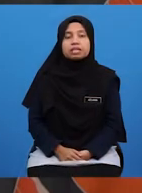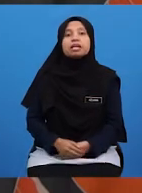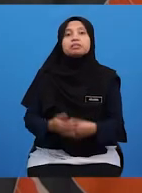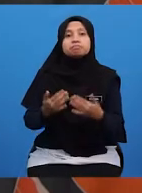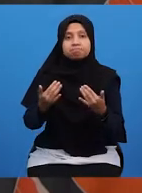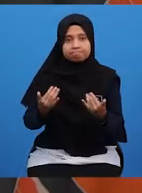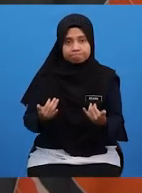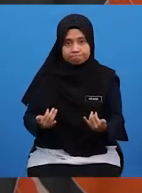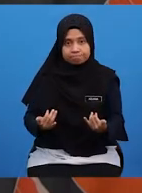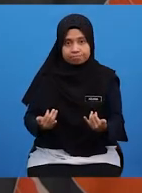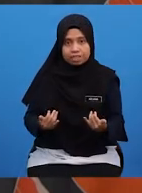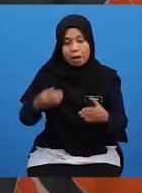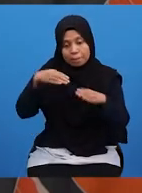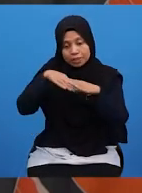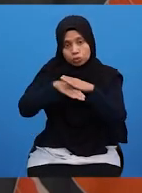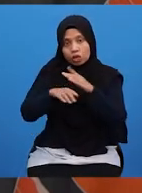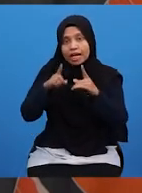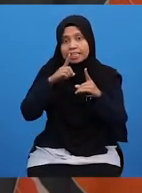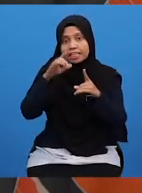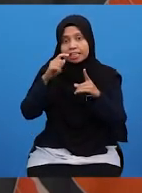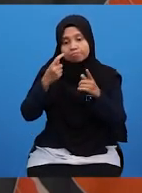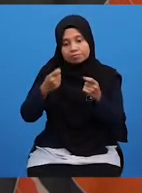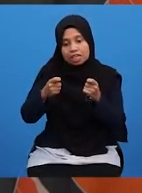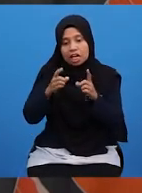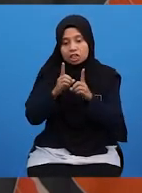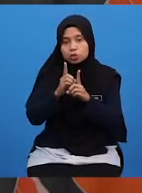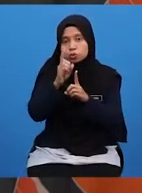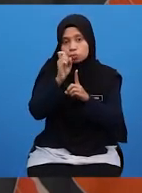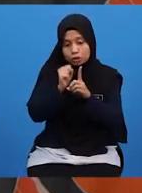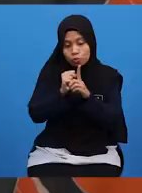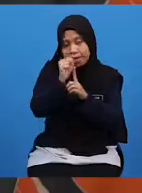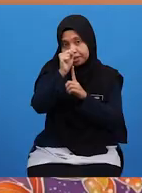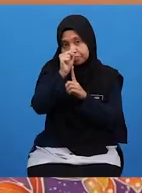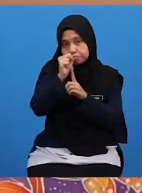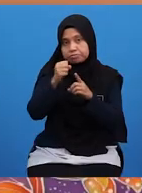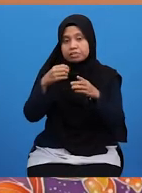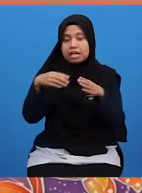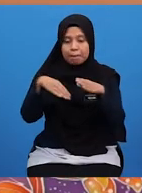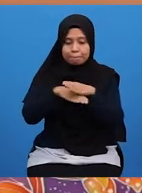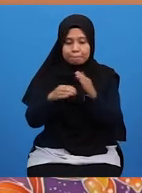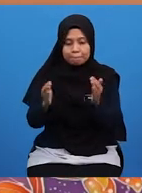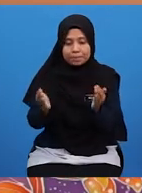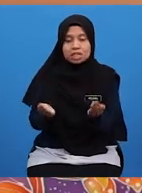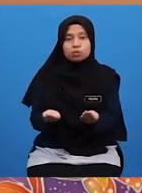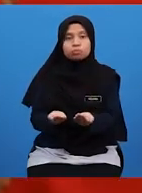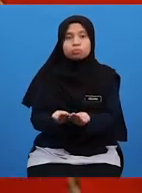Baiklah. Sekarang, masukkan lilin yang telah disukat ke dalam periuk peleburan.